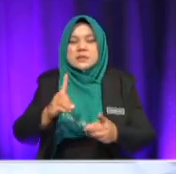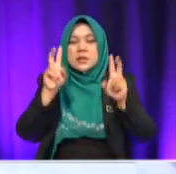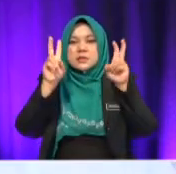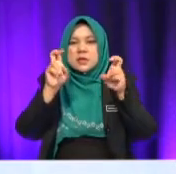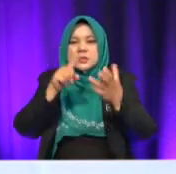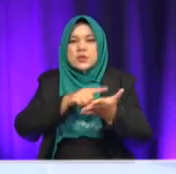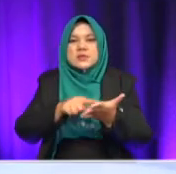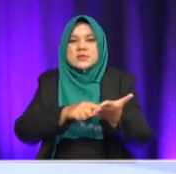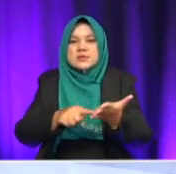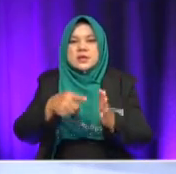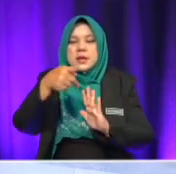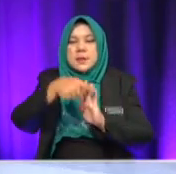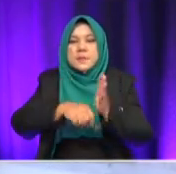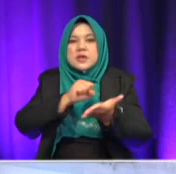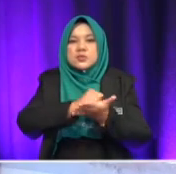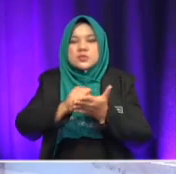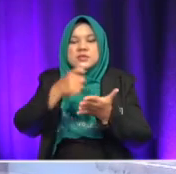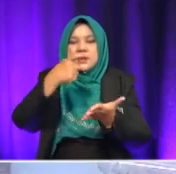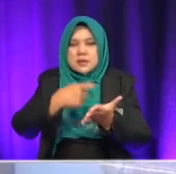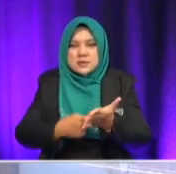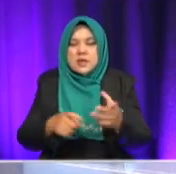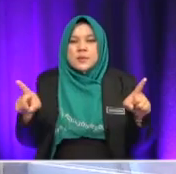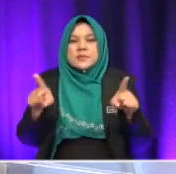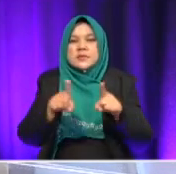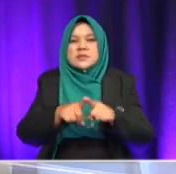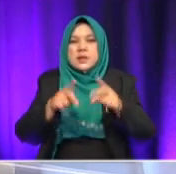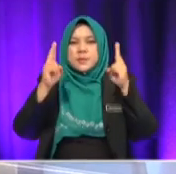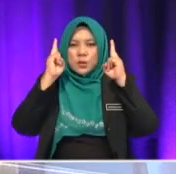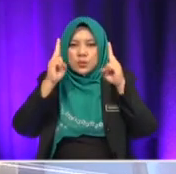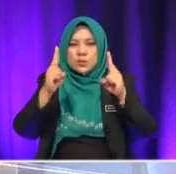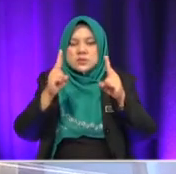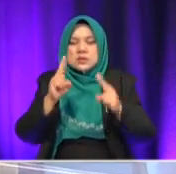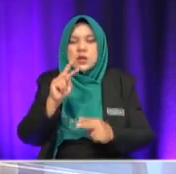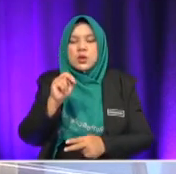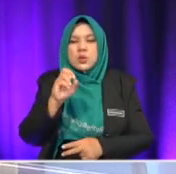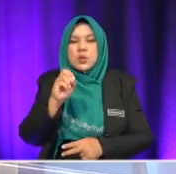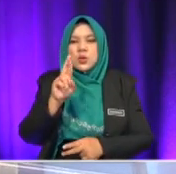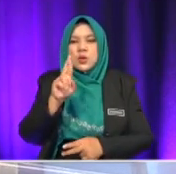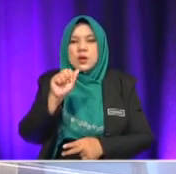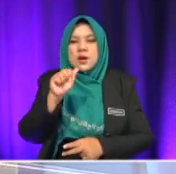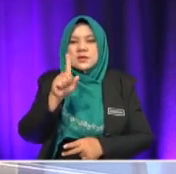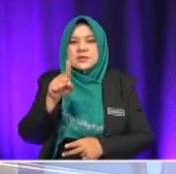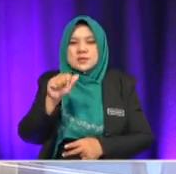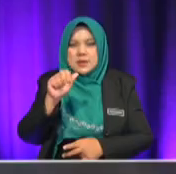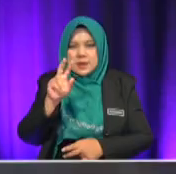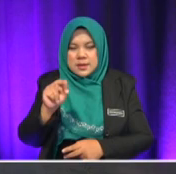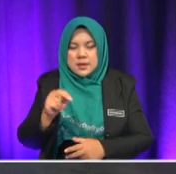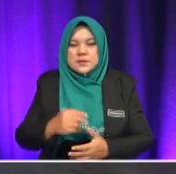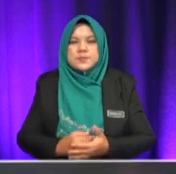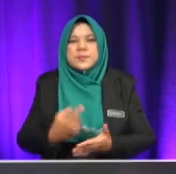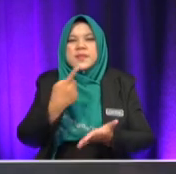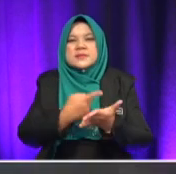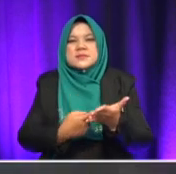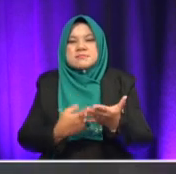zakat penyuci harta dan bersama yang kita Ustadz Nur azlan Idris Ustaz untuk segmen kali ini apa